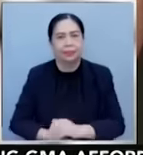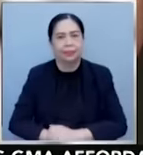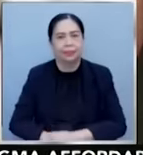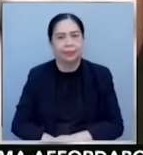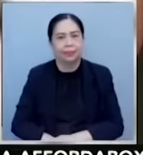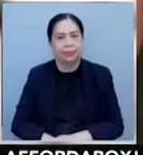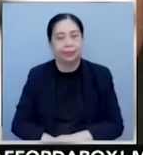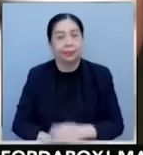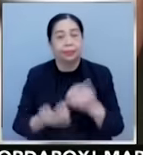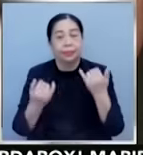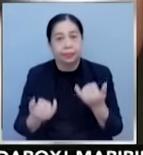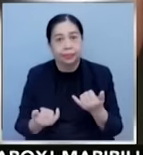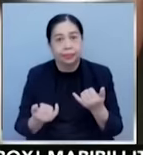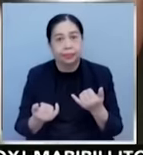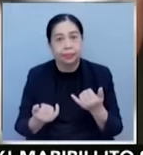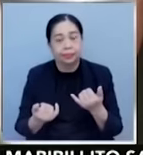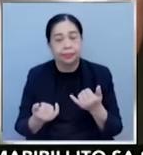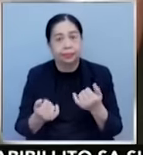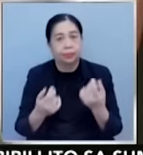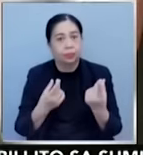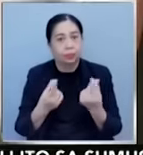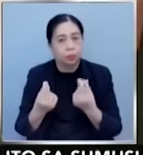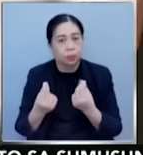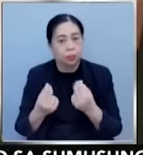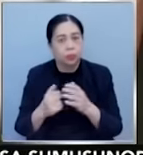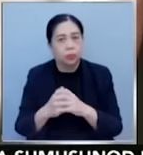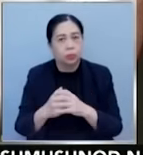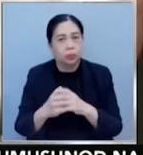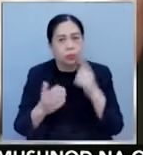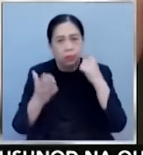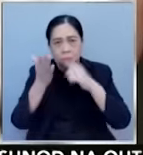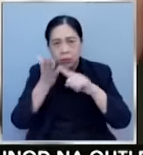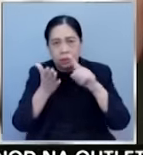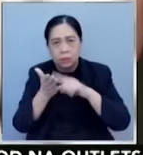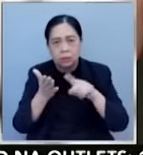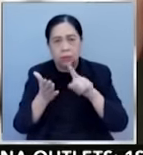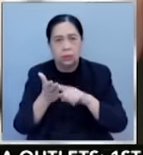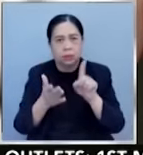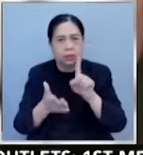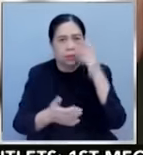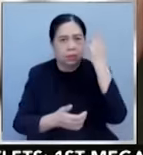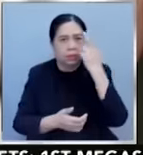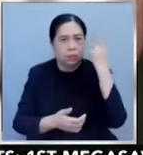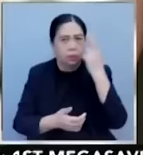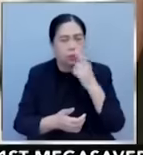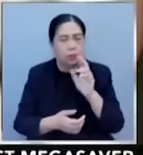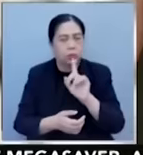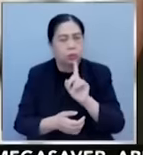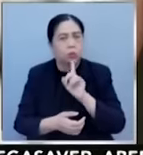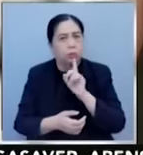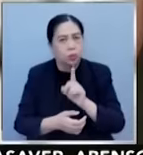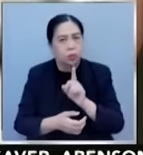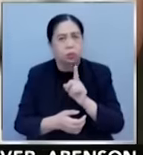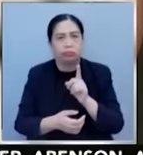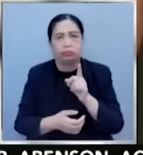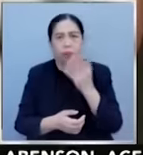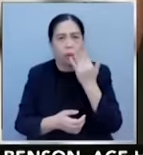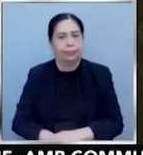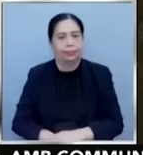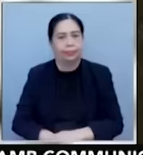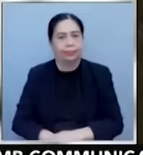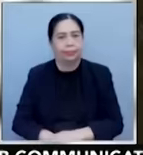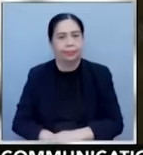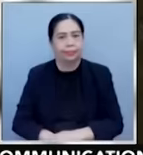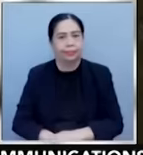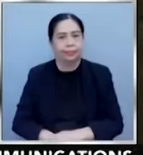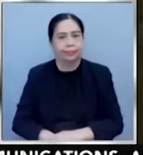Kasalukuyan po ay ginagawa natin ang necropsy upang malaman natin ang tunay na dahilan ng kanyang pagkamatay.